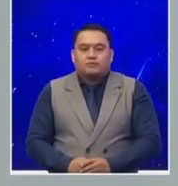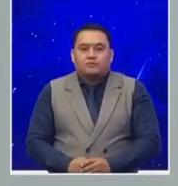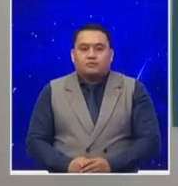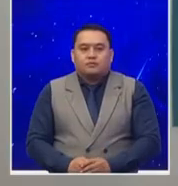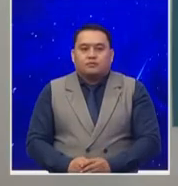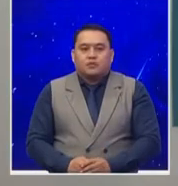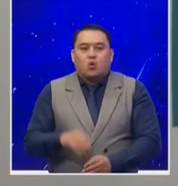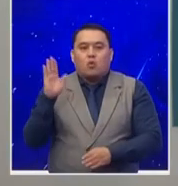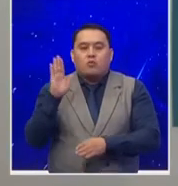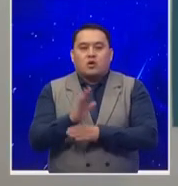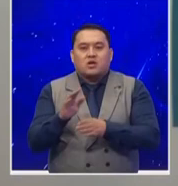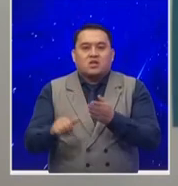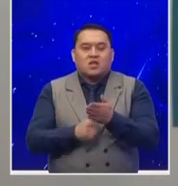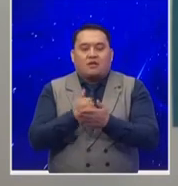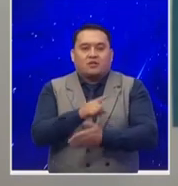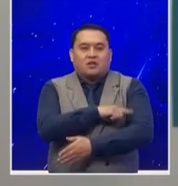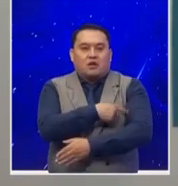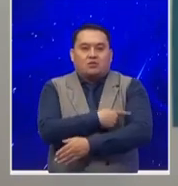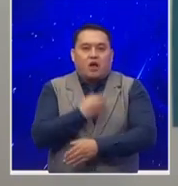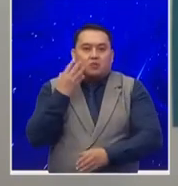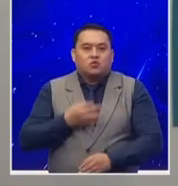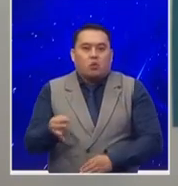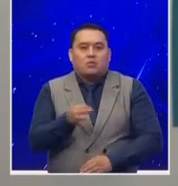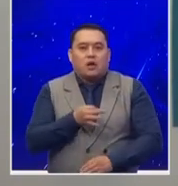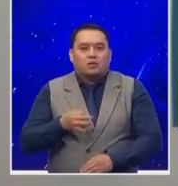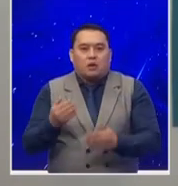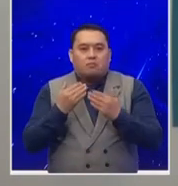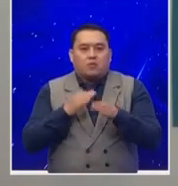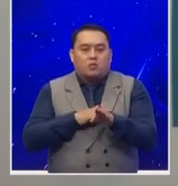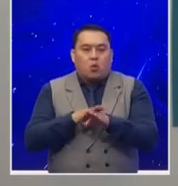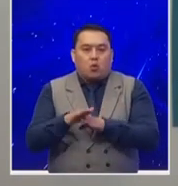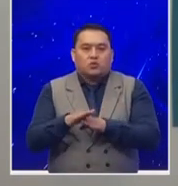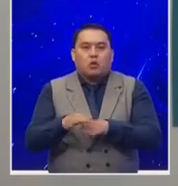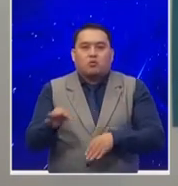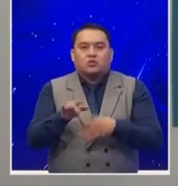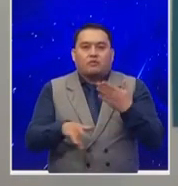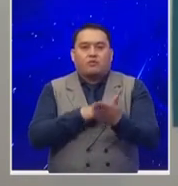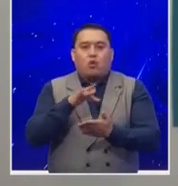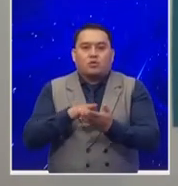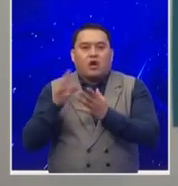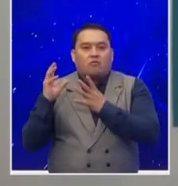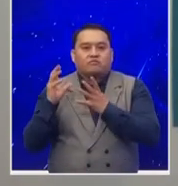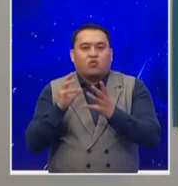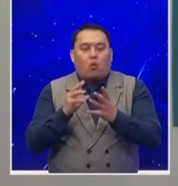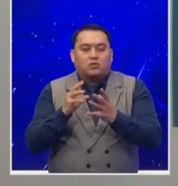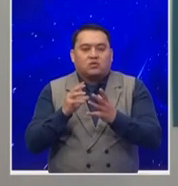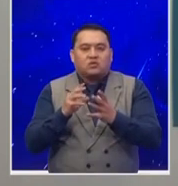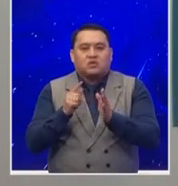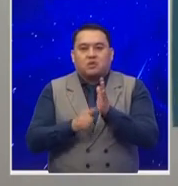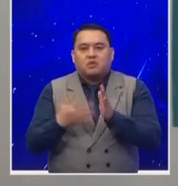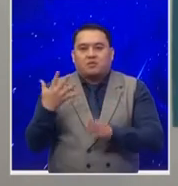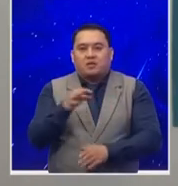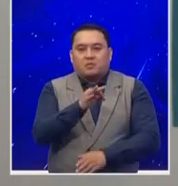По постановлению главного санитарного врача Алматинской области, заполняемость межобластных и городских автобусов не должна превышать